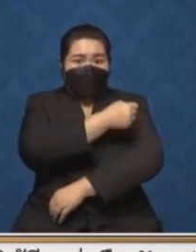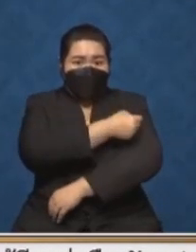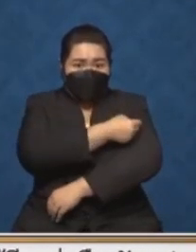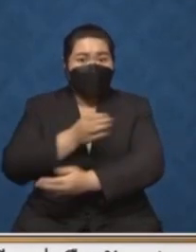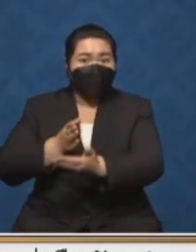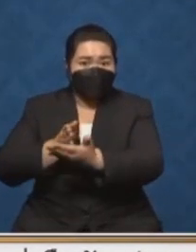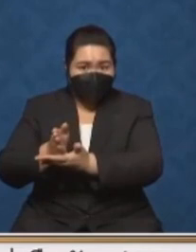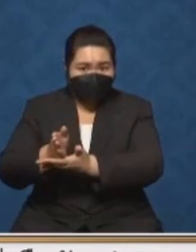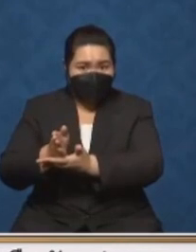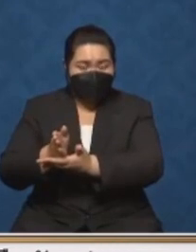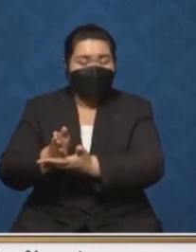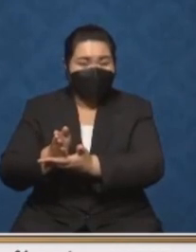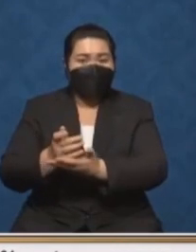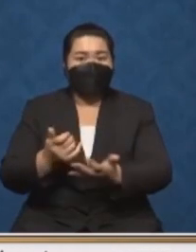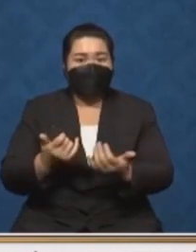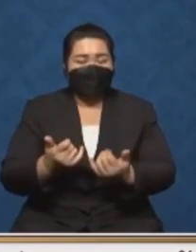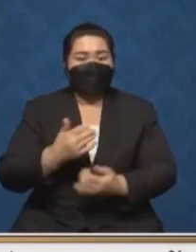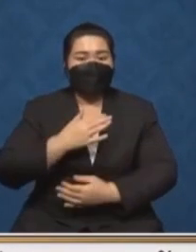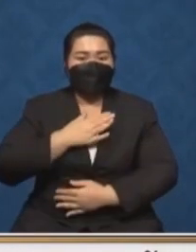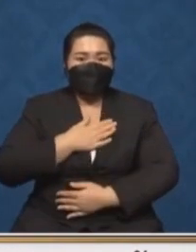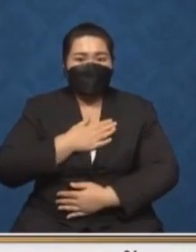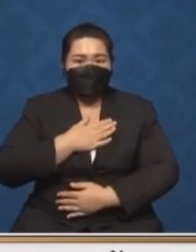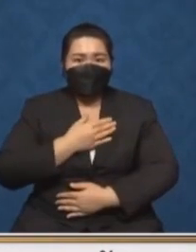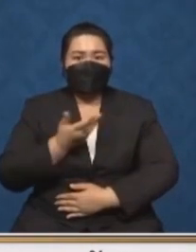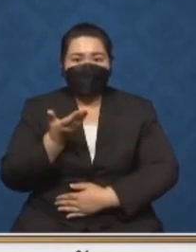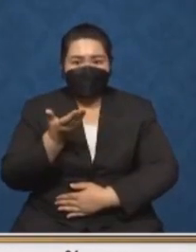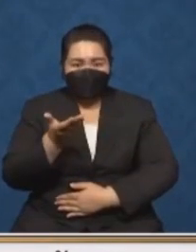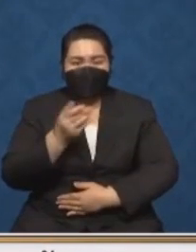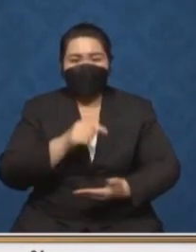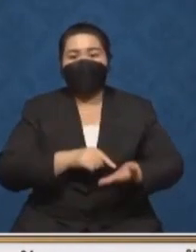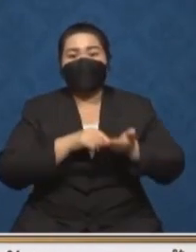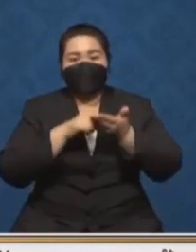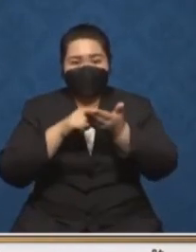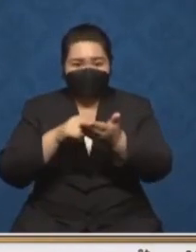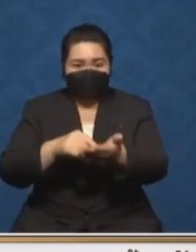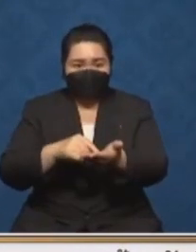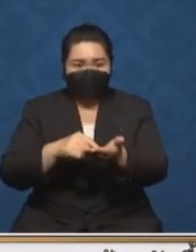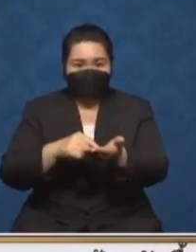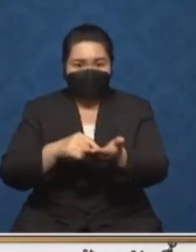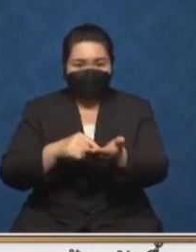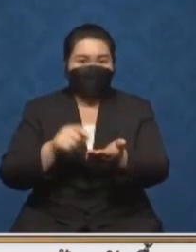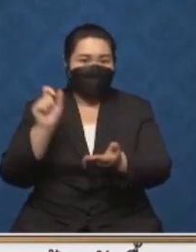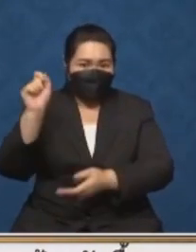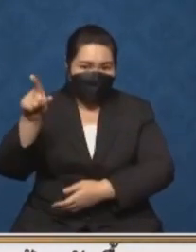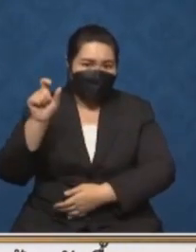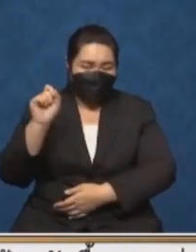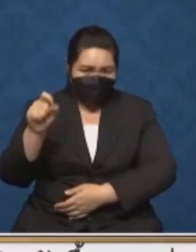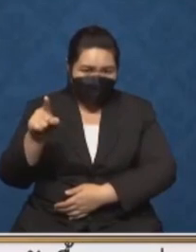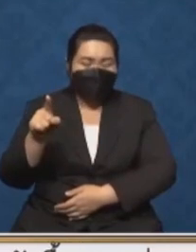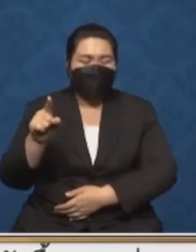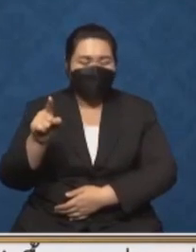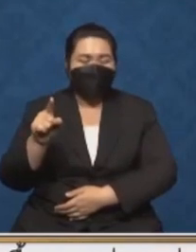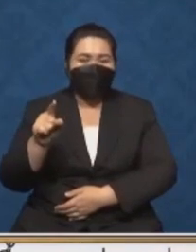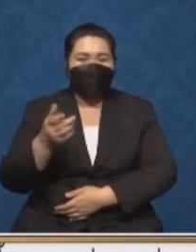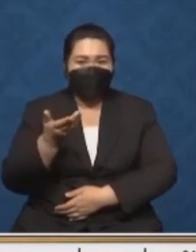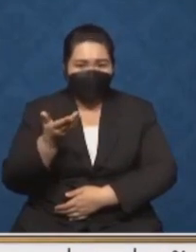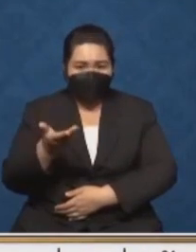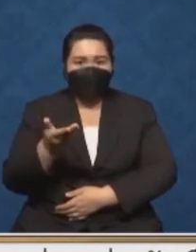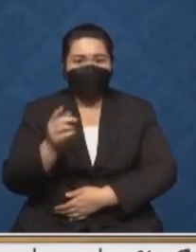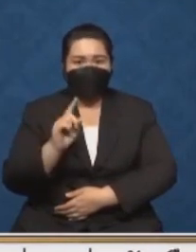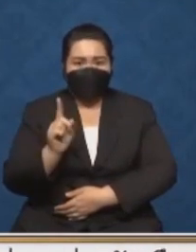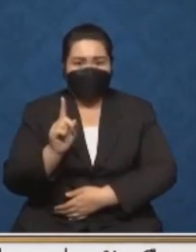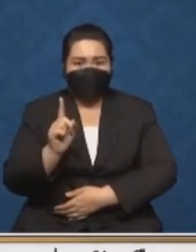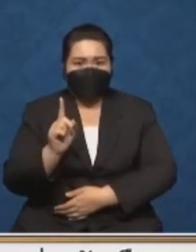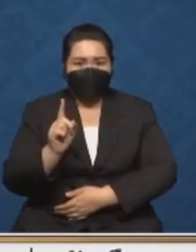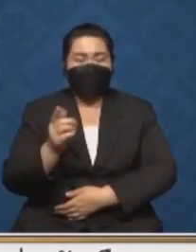ดันั้น กระผมจึงขอเสนอยะติ อย่างเล่งด่วน โด